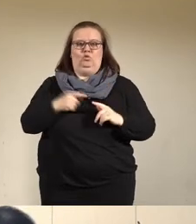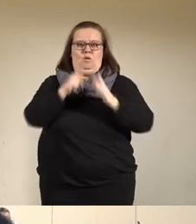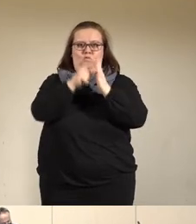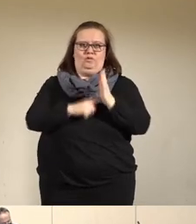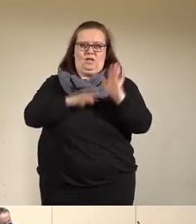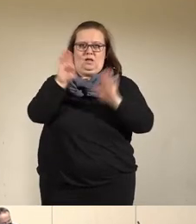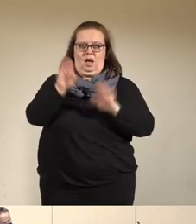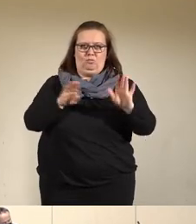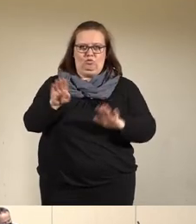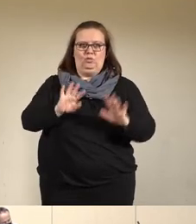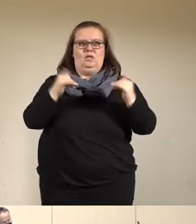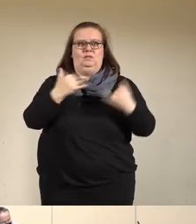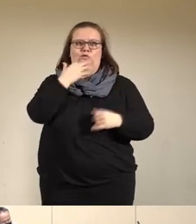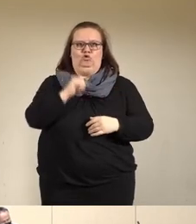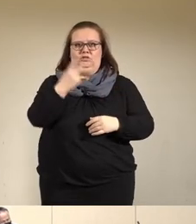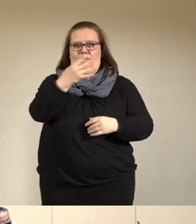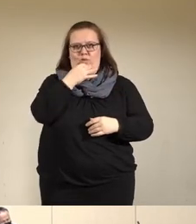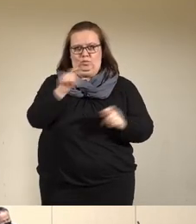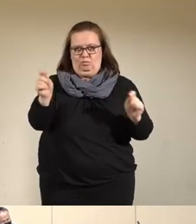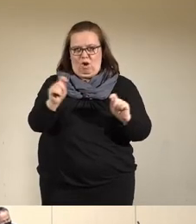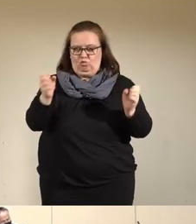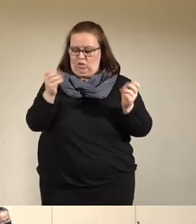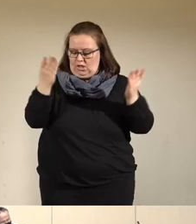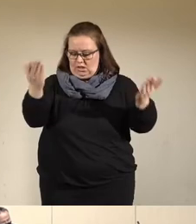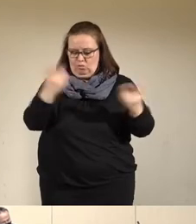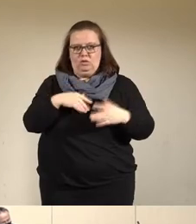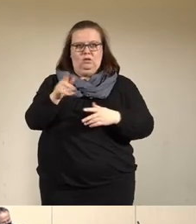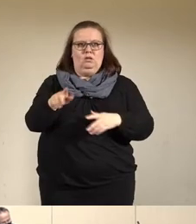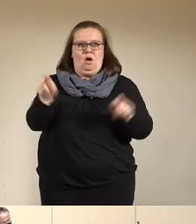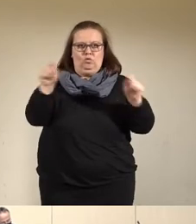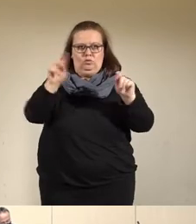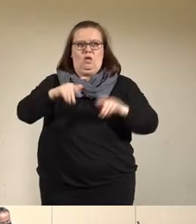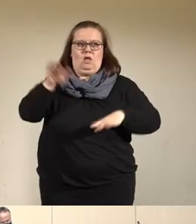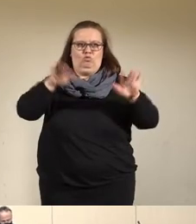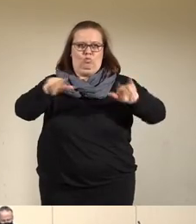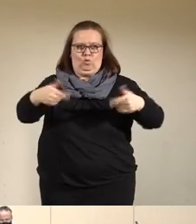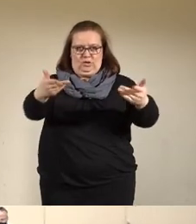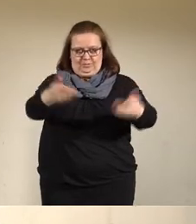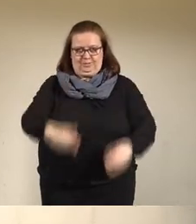abstimmen. Jetzt machen wir die gewünschten 2 Minuten Pause, Auszeit, und dann geht es in die Abstimmung.